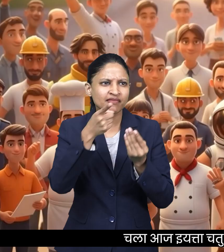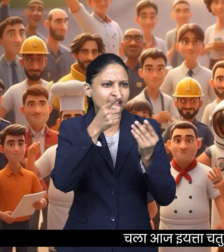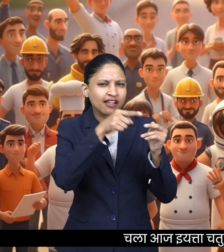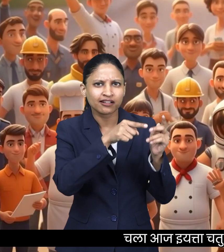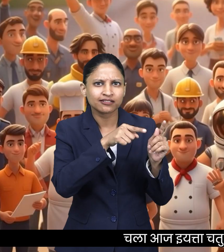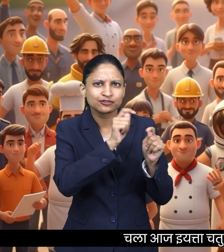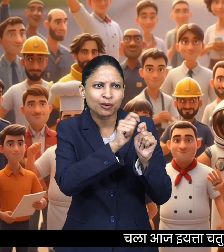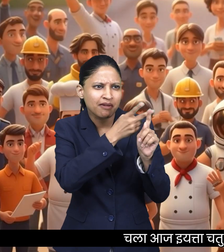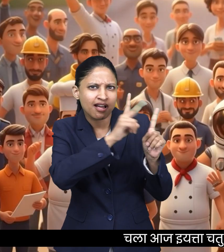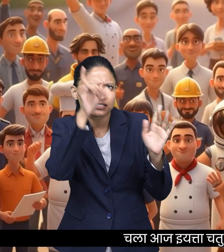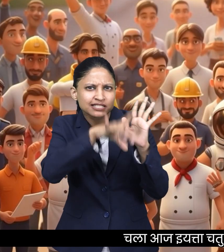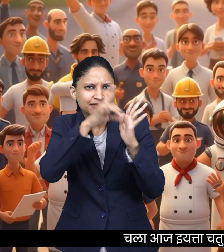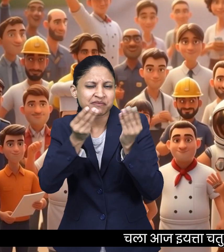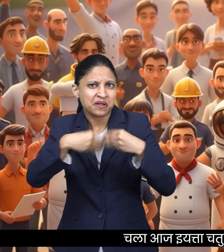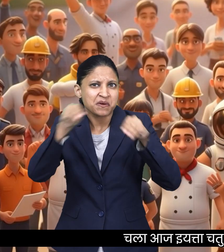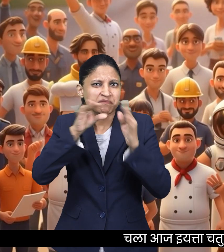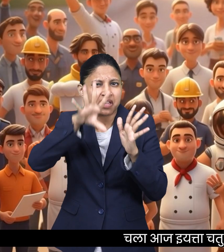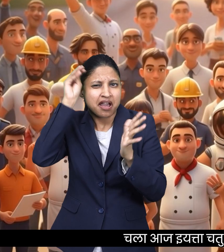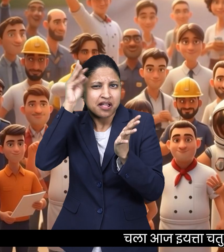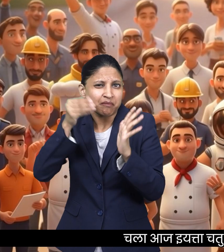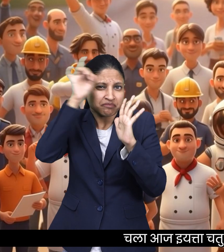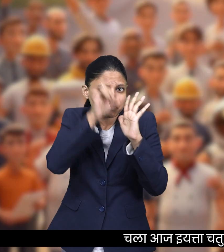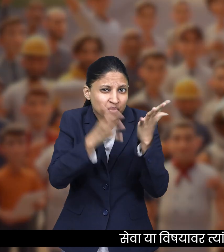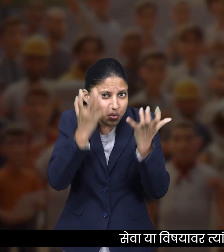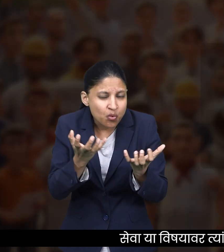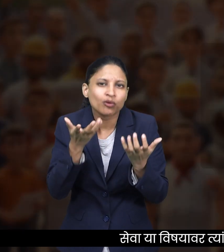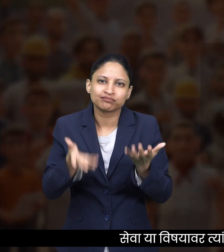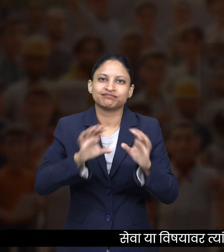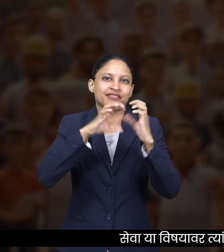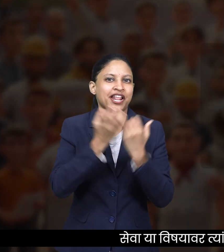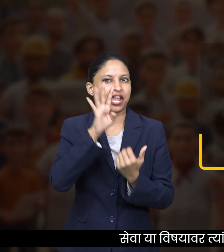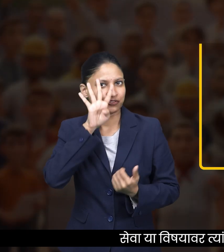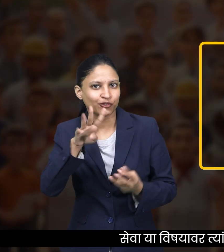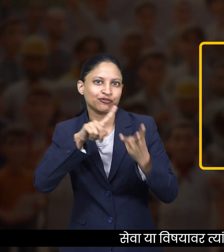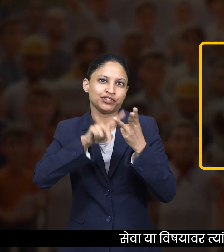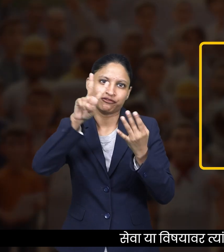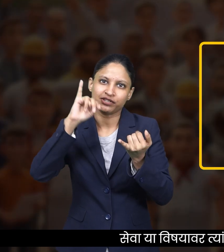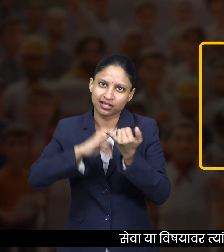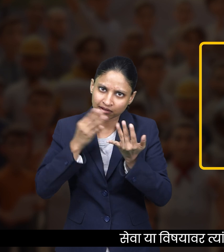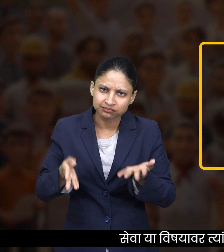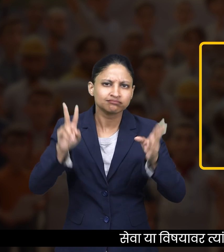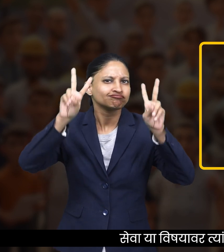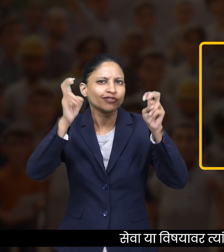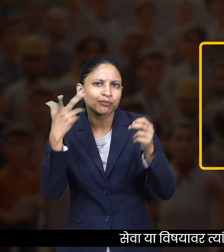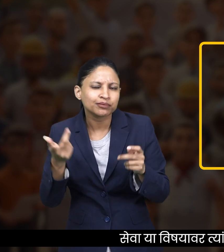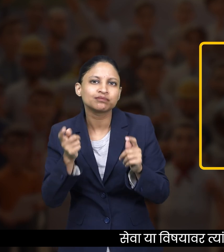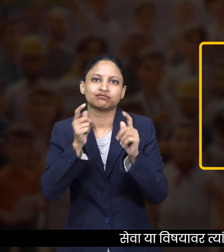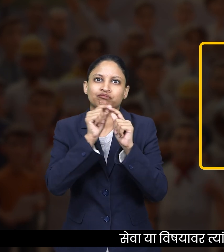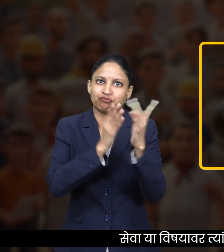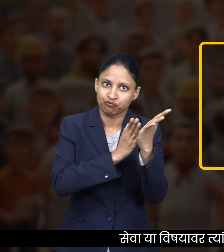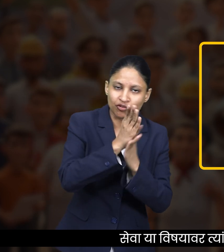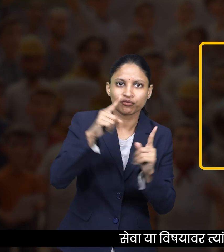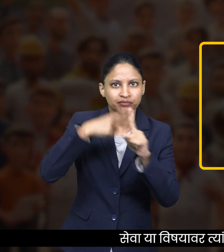चला आज इयत्ता चतुर्थ EVS मधील प्रोफेशन्स आणि सेवा या विषयावर त्यांच्याबद्दल अधिक जाणून घेऊया.